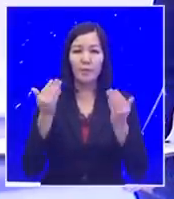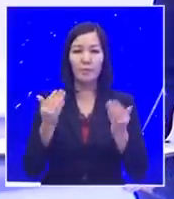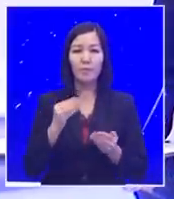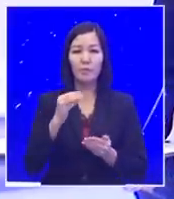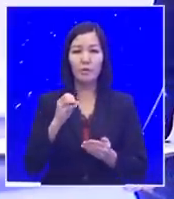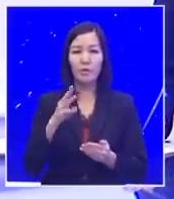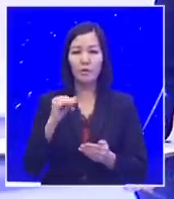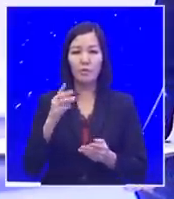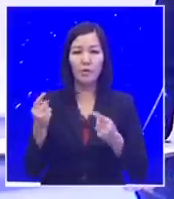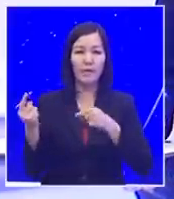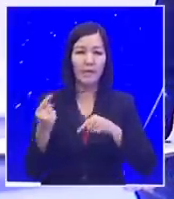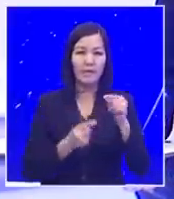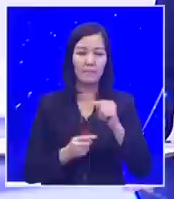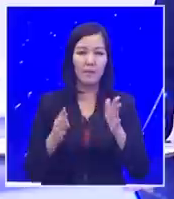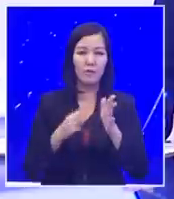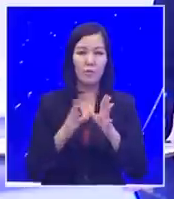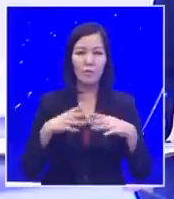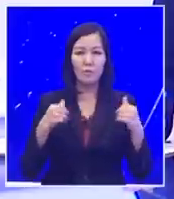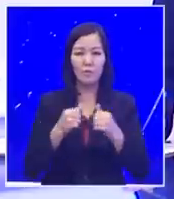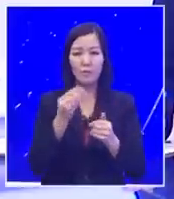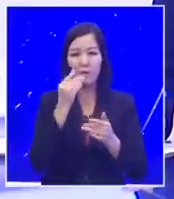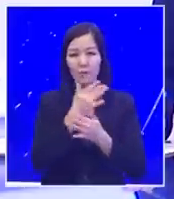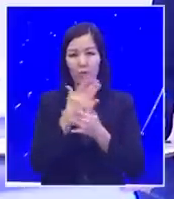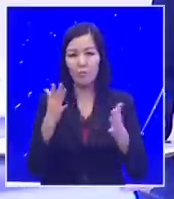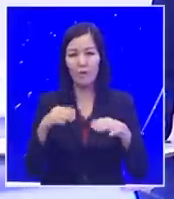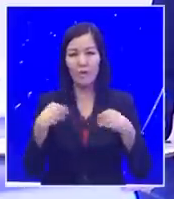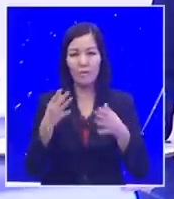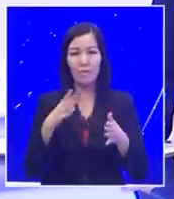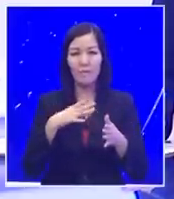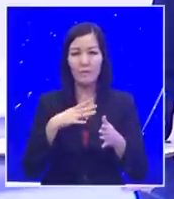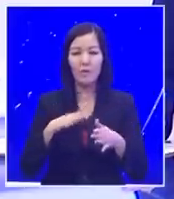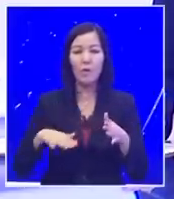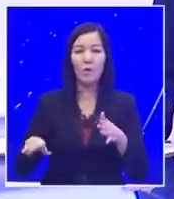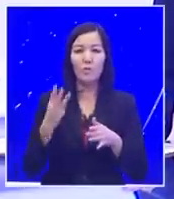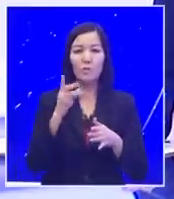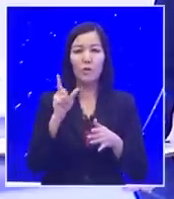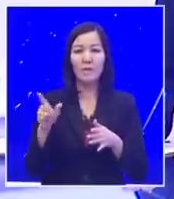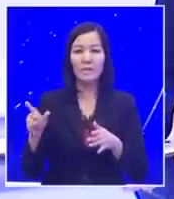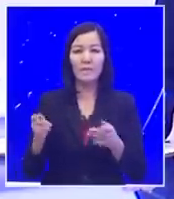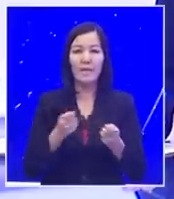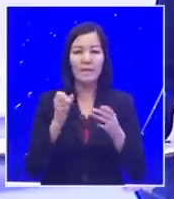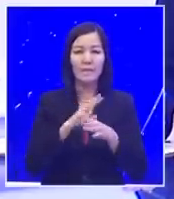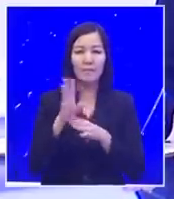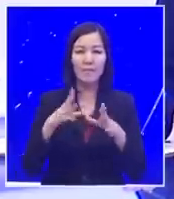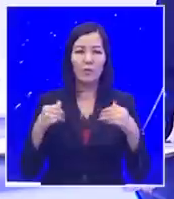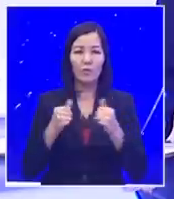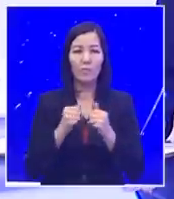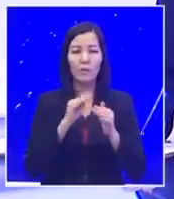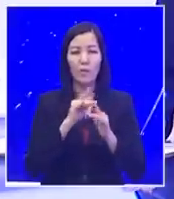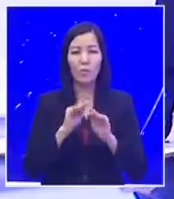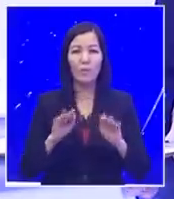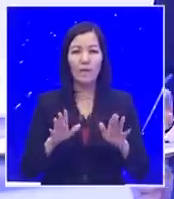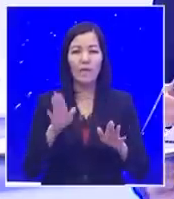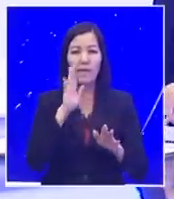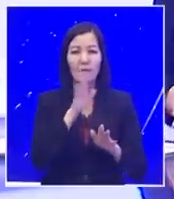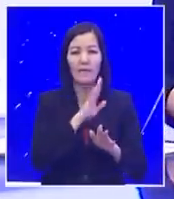Бүгін жетісулық кәсіпкер 9 отбасыны азық-түлікпен қамтамасыз етті. Осылайша өңіріміздің 3 азаматы аз қамтылған отбасылар мен көп балалы